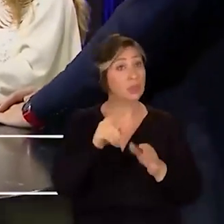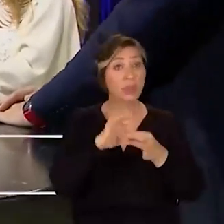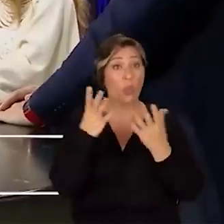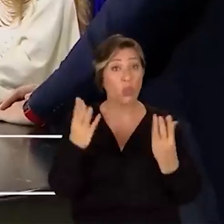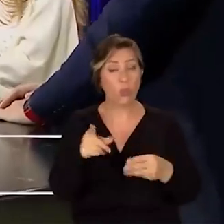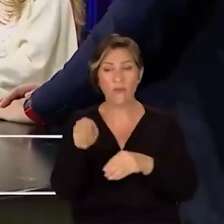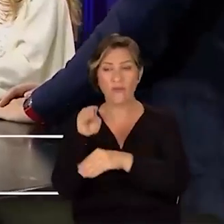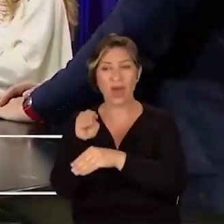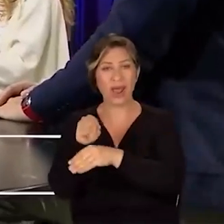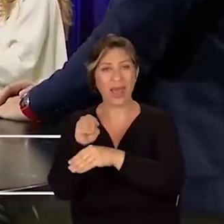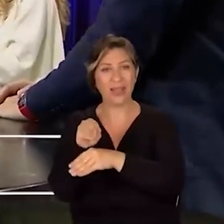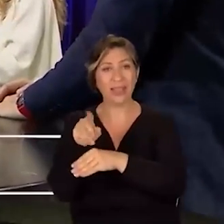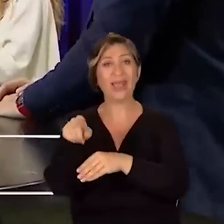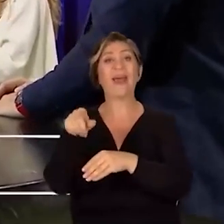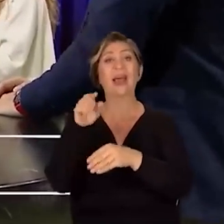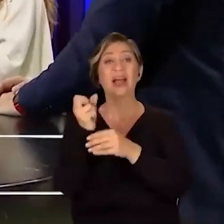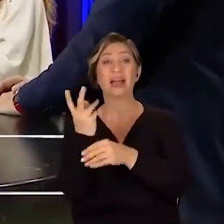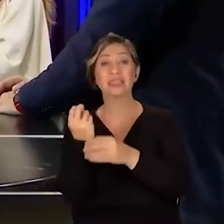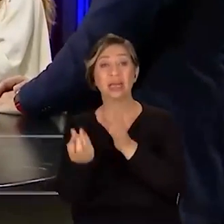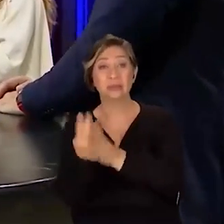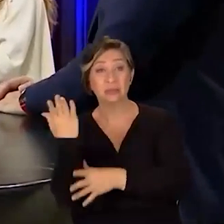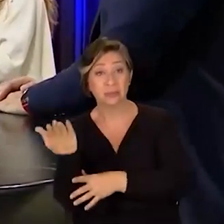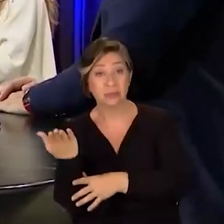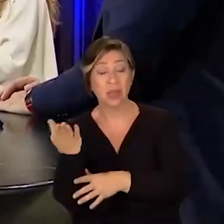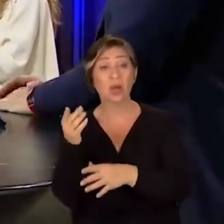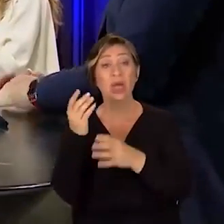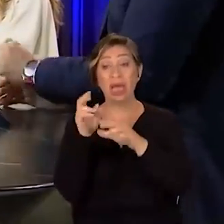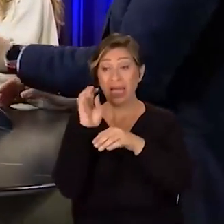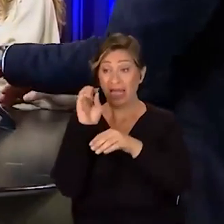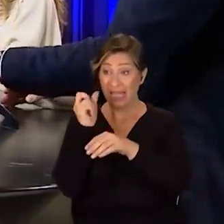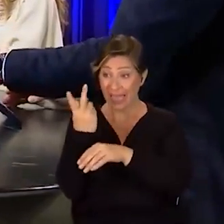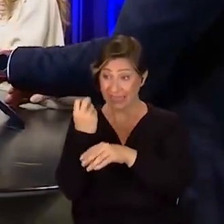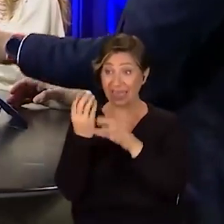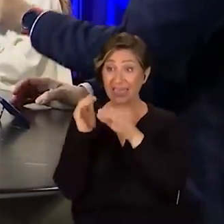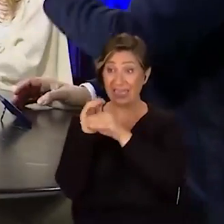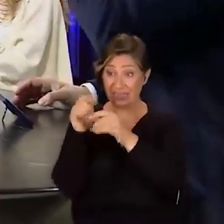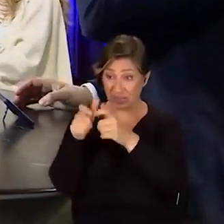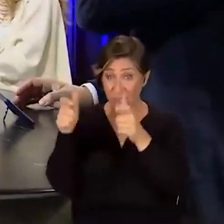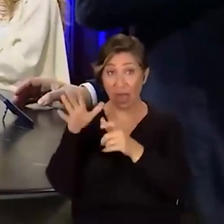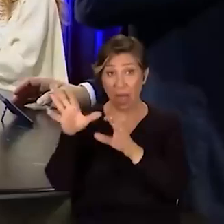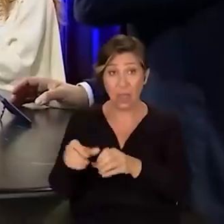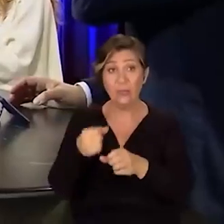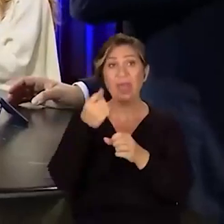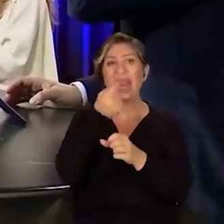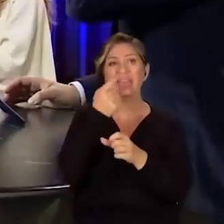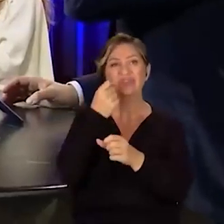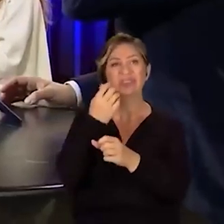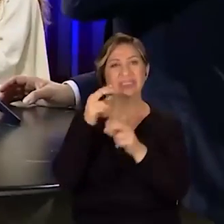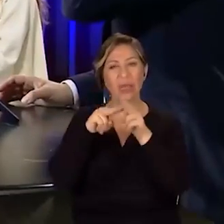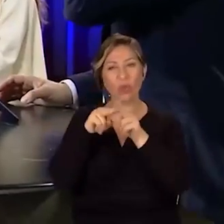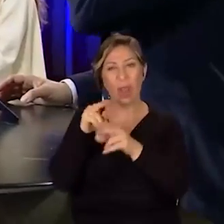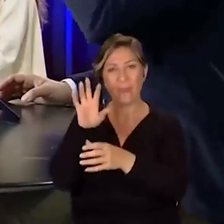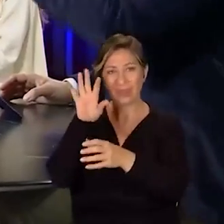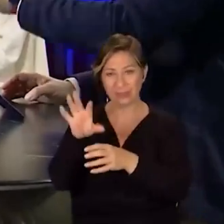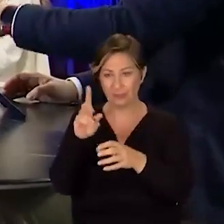Bu farelerde kanser gelişiyor. Kanser gelişmiş fareleri de alıp kemoterapi verdiğiniz zaman, bunları da ikiye